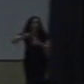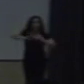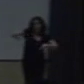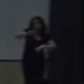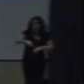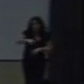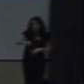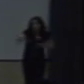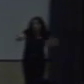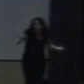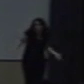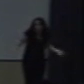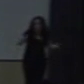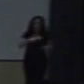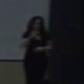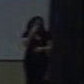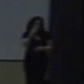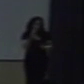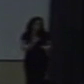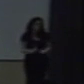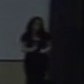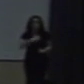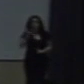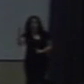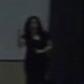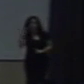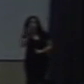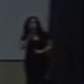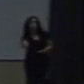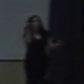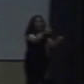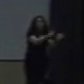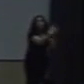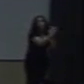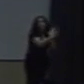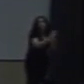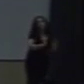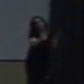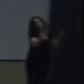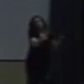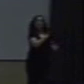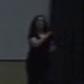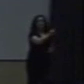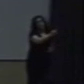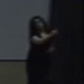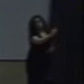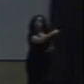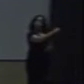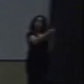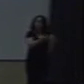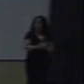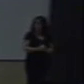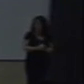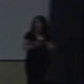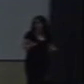que em sembla que és un senyor que fa un salvame de luz amb el Twitter. No, no. Ni molt menys. A veure, perquè aquest senyor què li interessa? No, no,